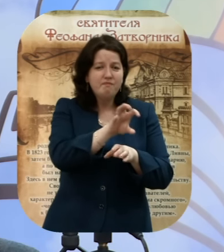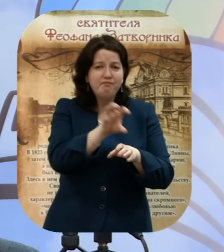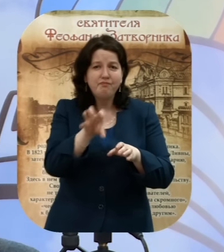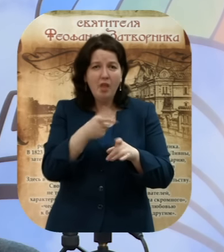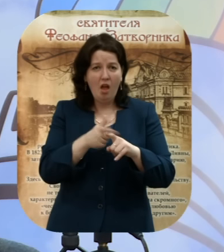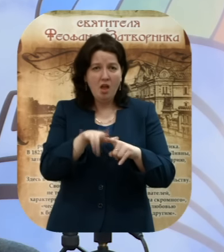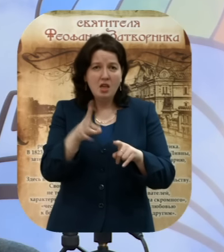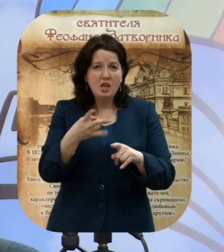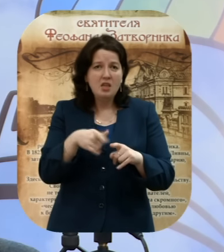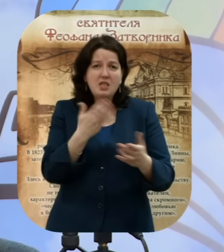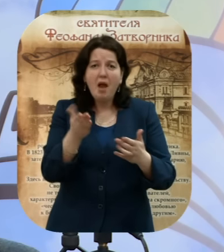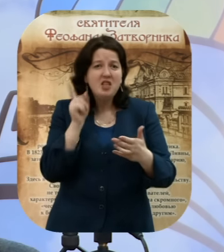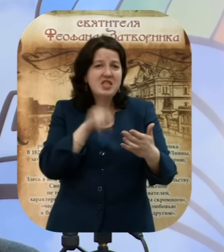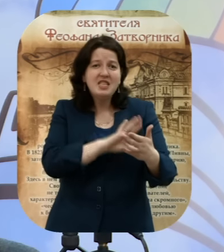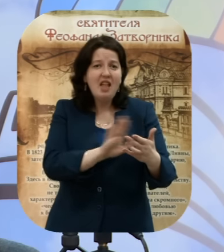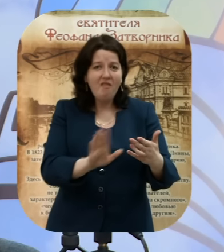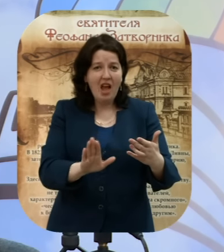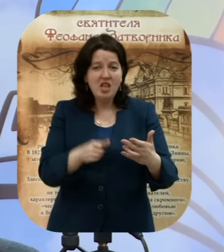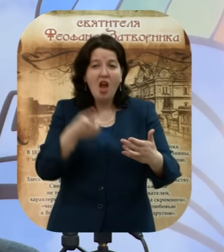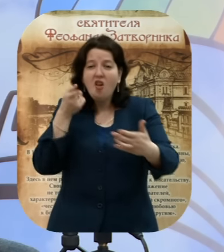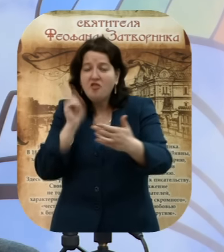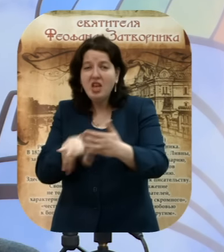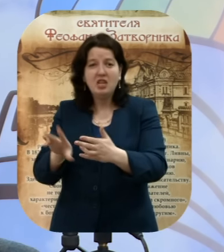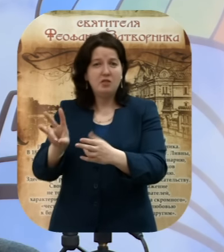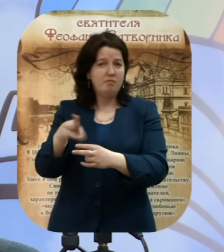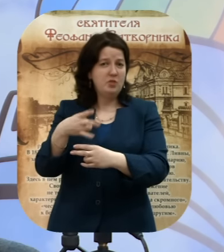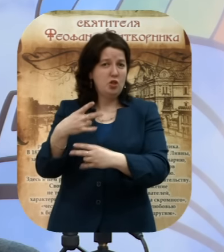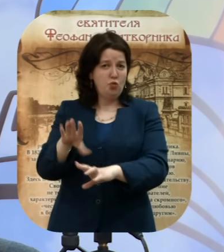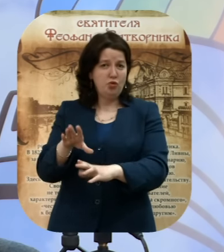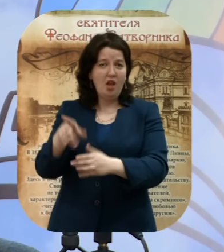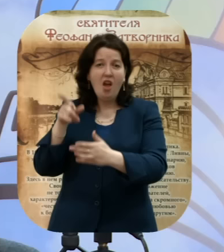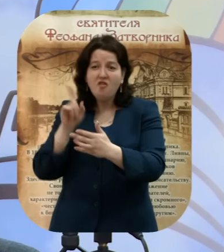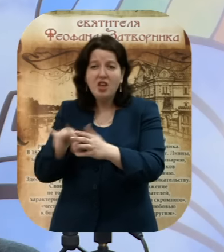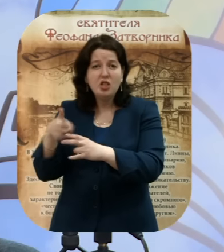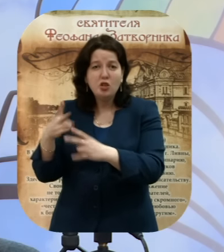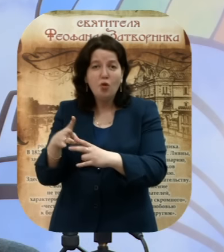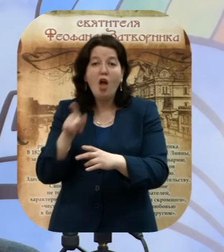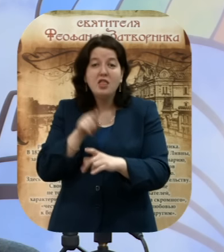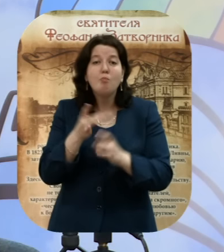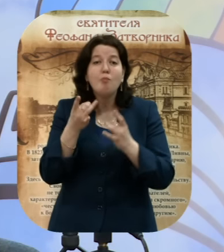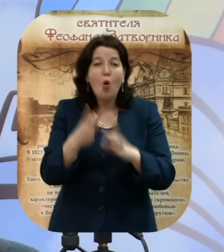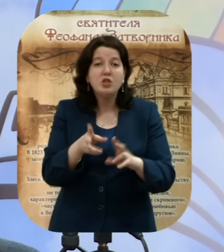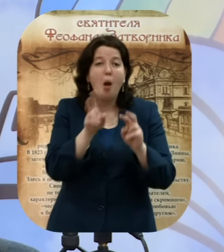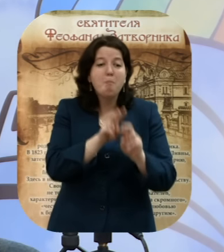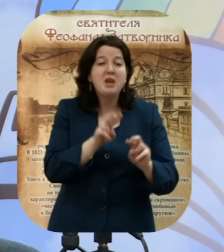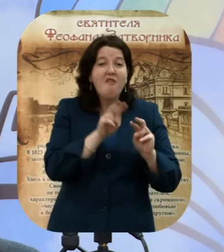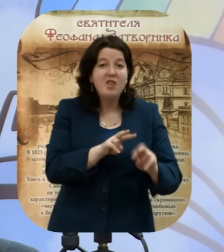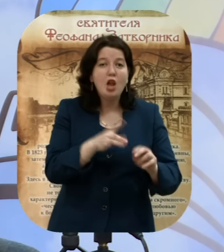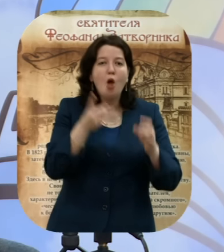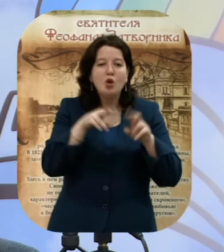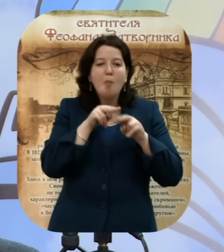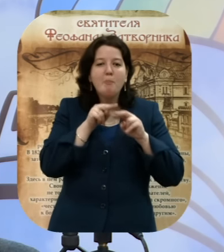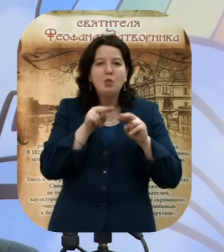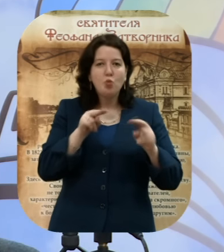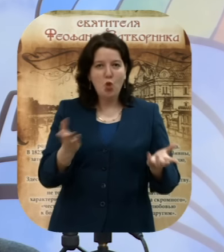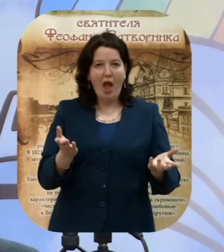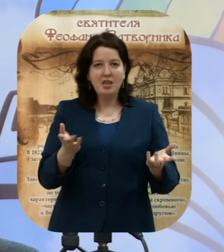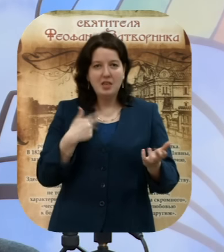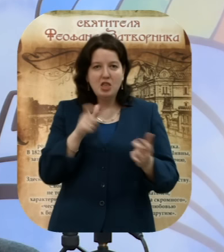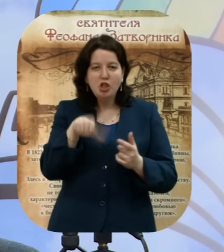не заставляю тебя, говорит христианство, верить. Не надо верить. Ты проверь. Ты просто понаблюдай и